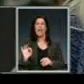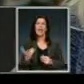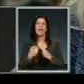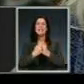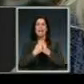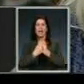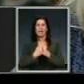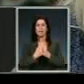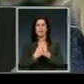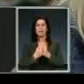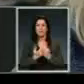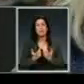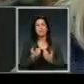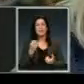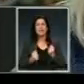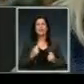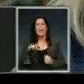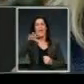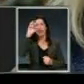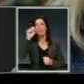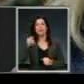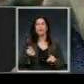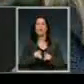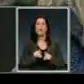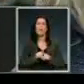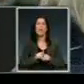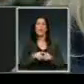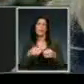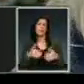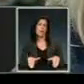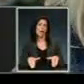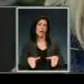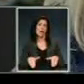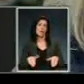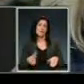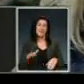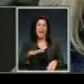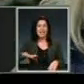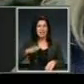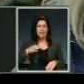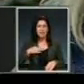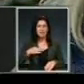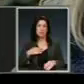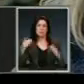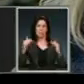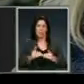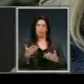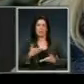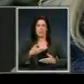של, של נכות או מוגבלות. הסביבה שלי כמובן פחות קיבלה את זה, ושאלו